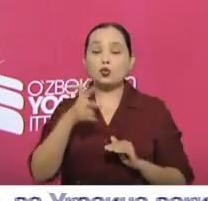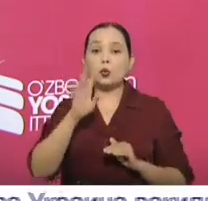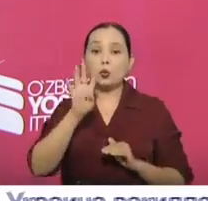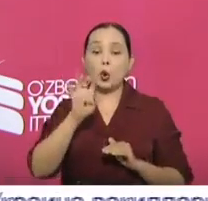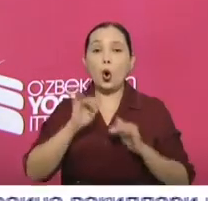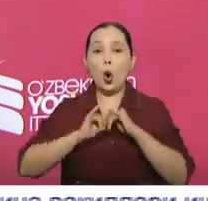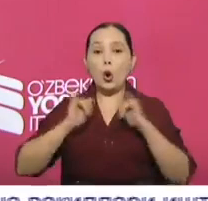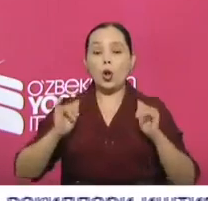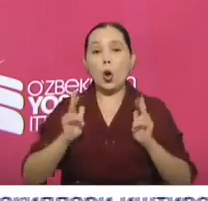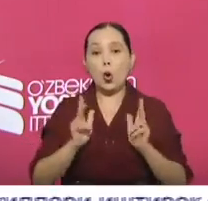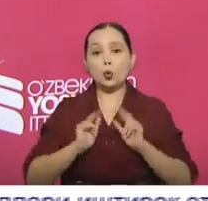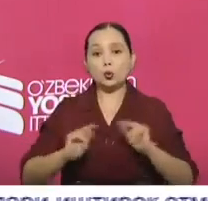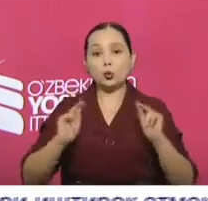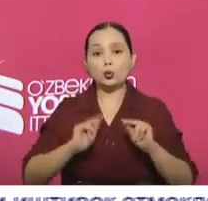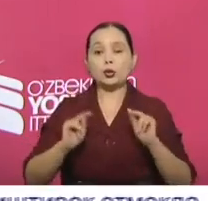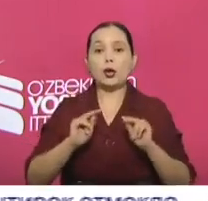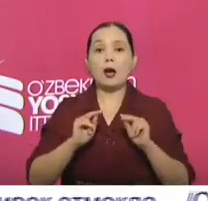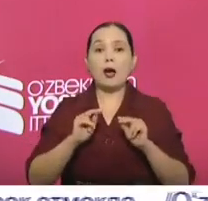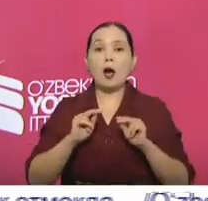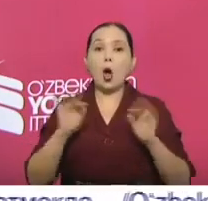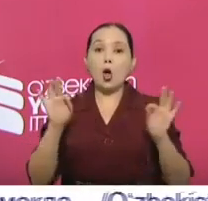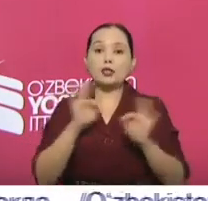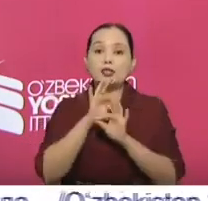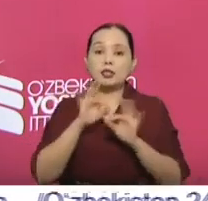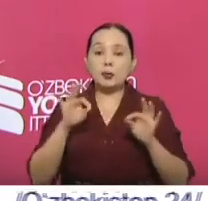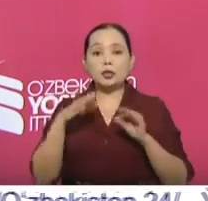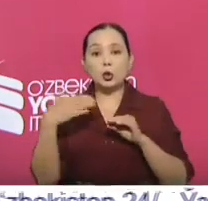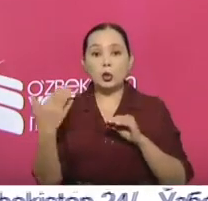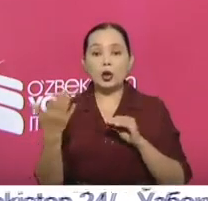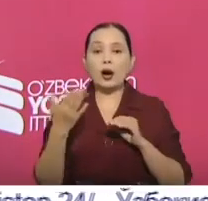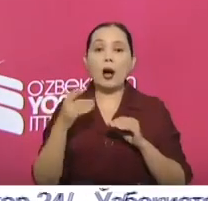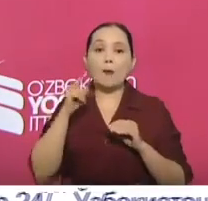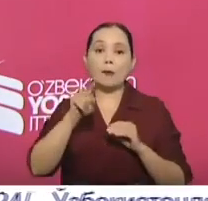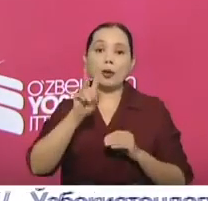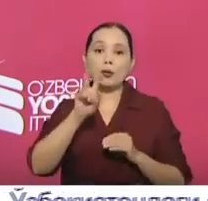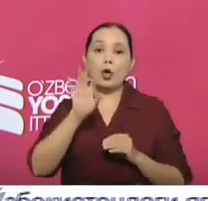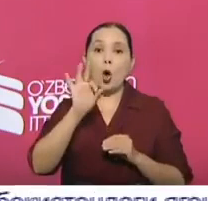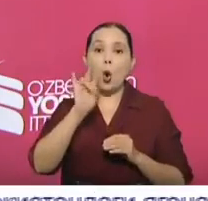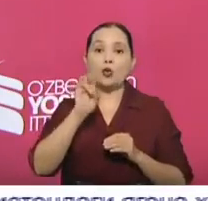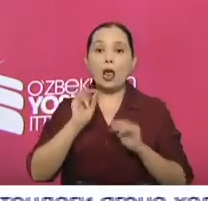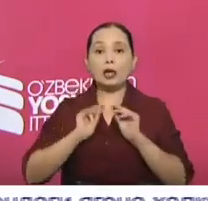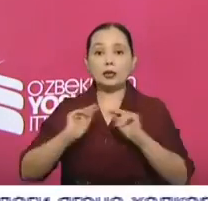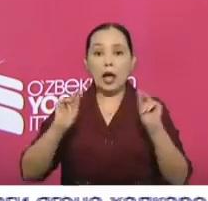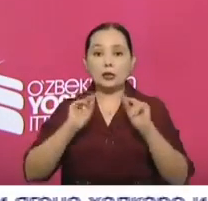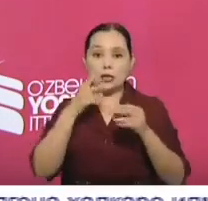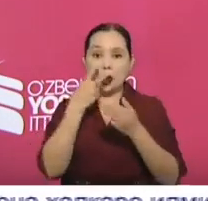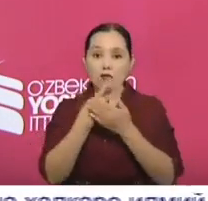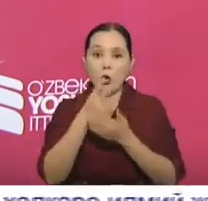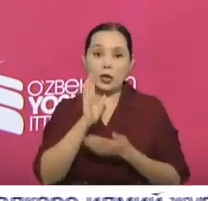3400 нафардан ортиқ ўқитувчи ҳамда консертмейстерлар томонидан 1200 та онлайн дарслар ҳавола